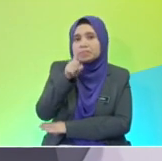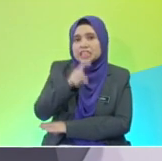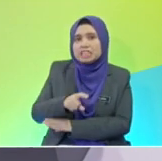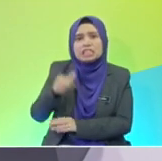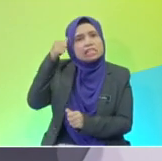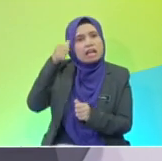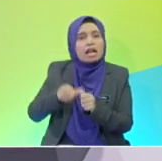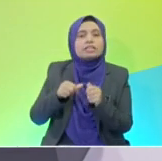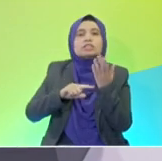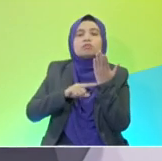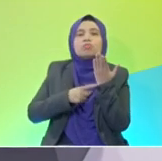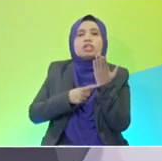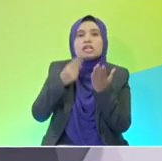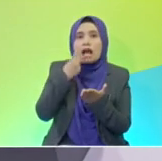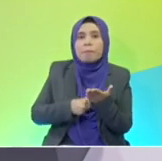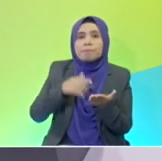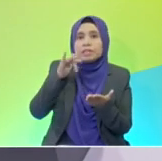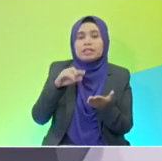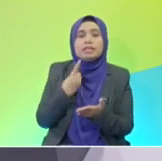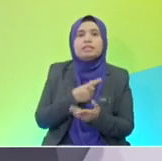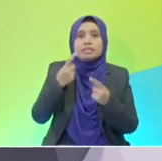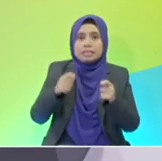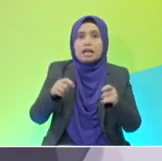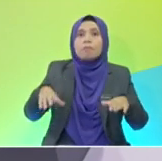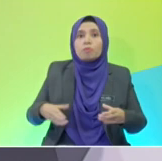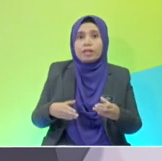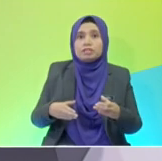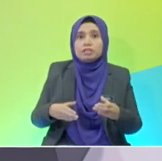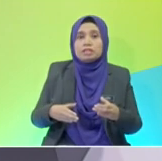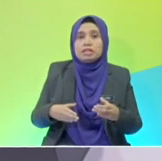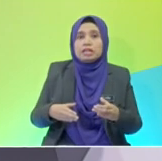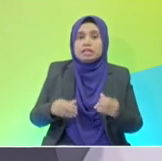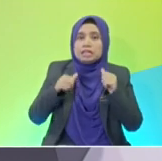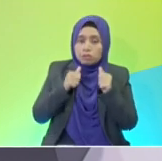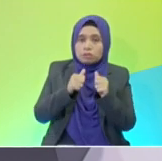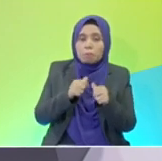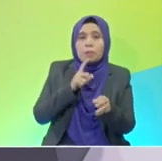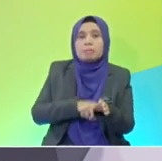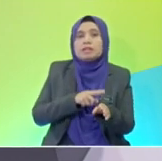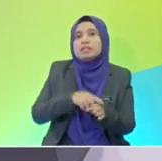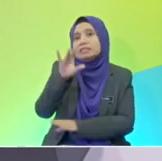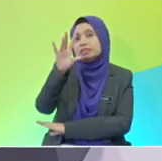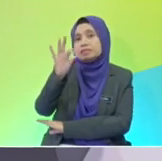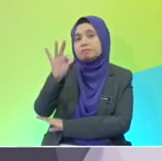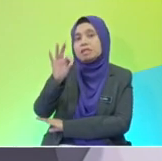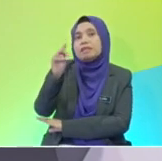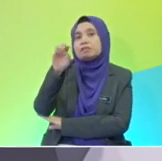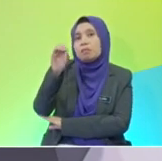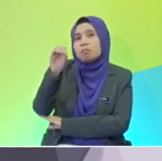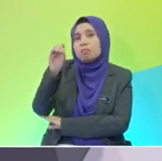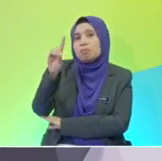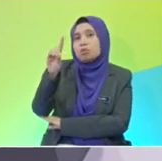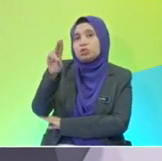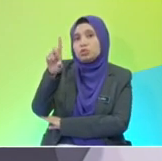apa yang kita lakukan untuk kita merujuk kepada modul 9 modul tadilah jadi biru muda